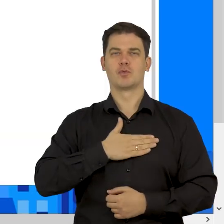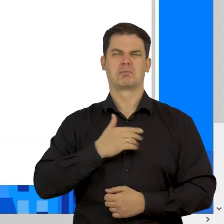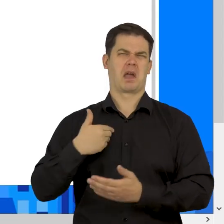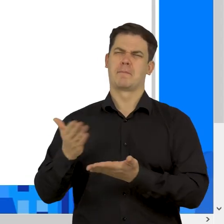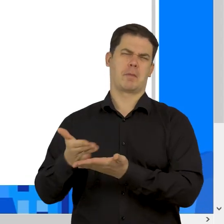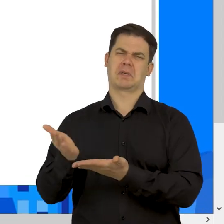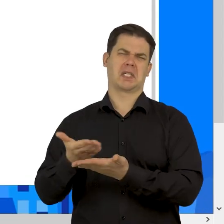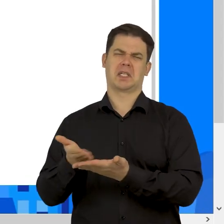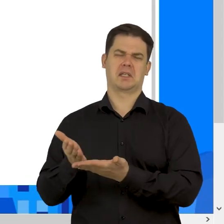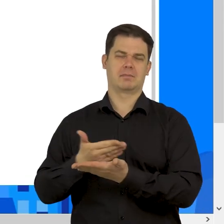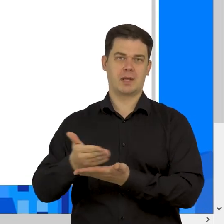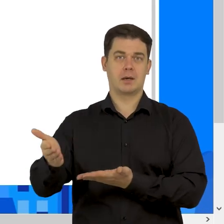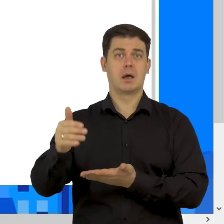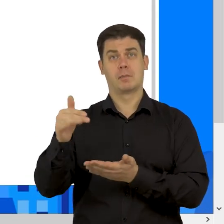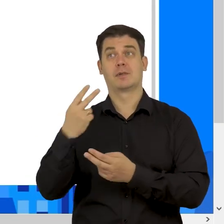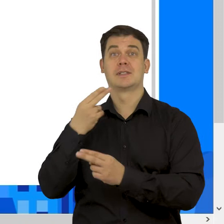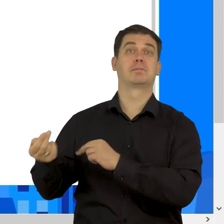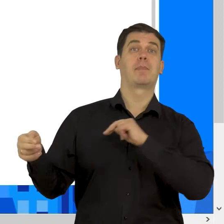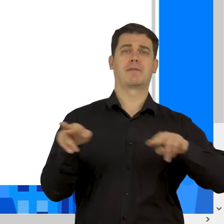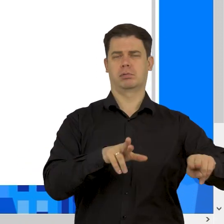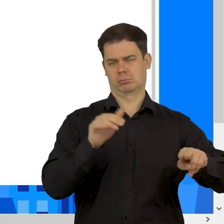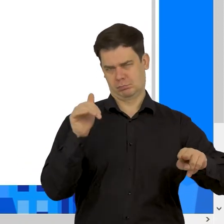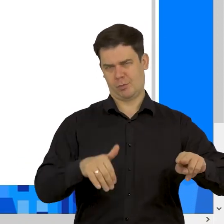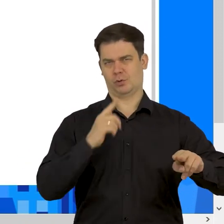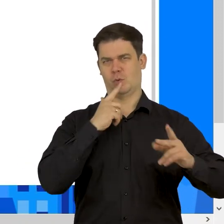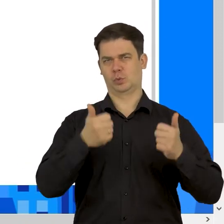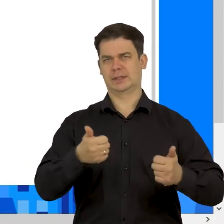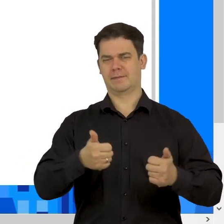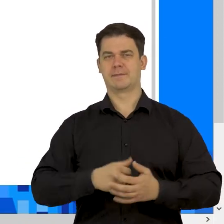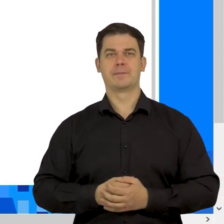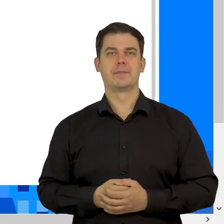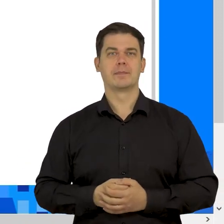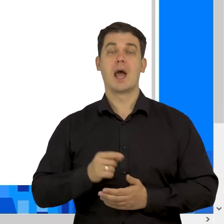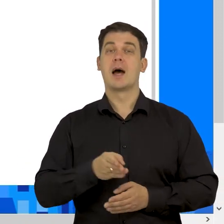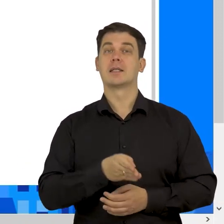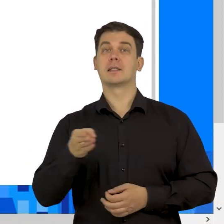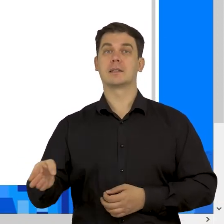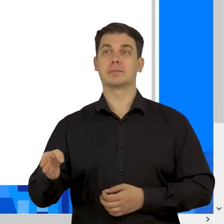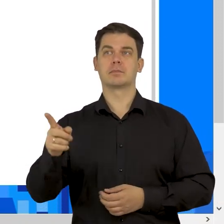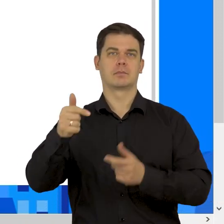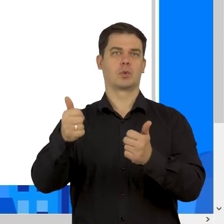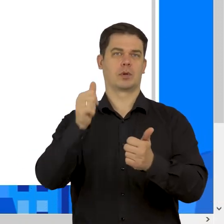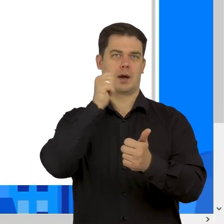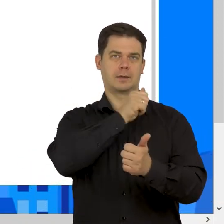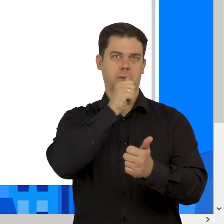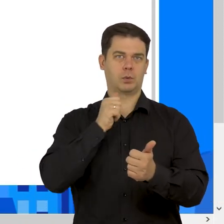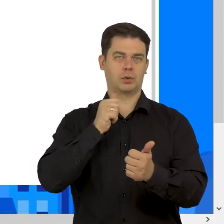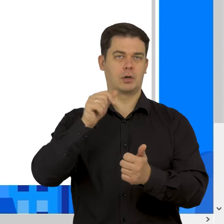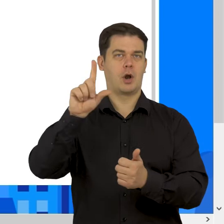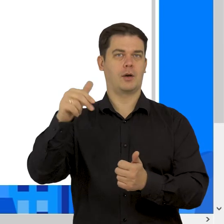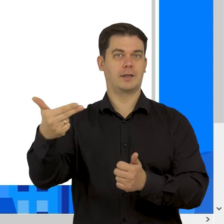teraz tę czynność. Zawsze mogę później skonfigurować to w ustawieniach. Kolejny krok to ustawienie hasła logowania do